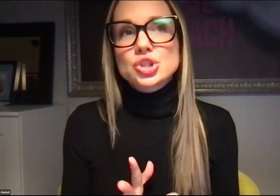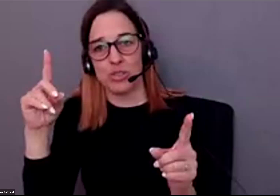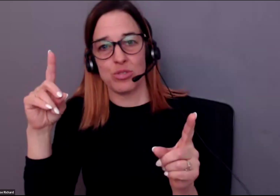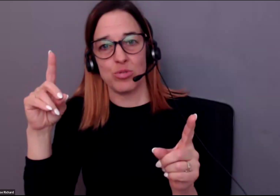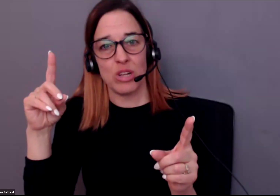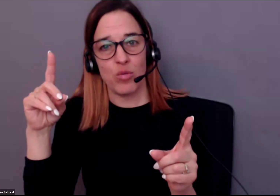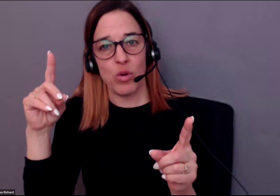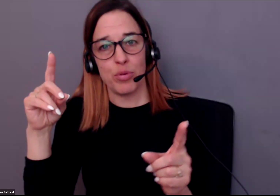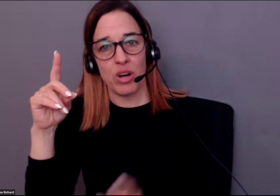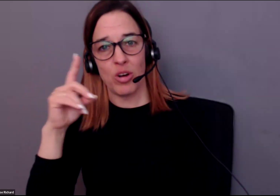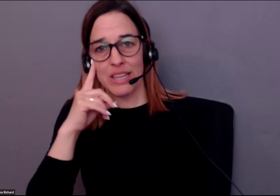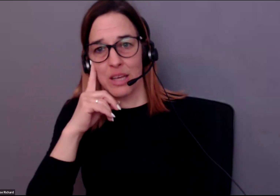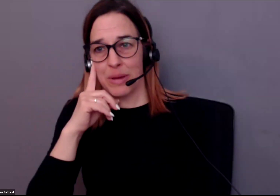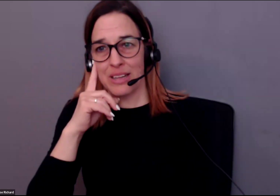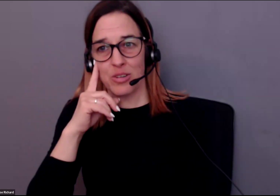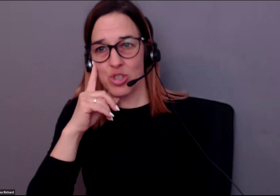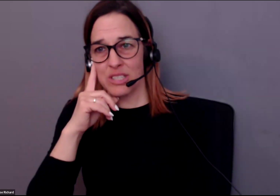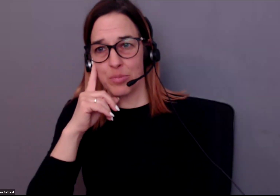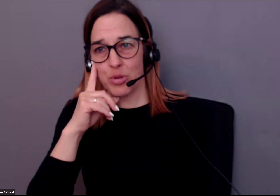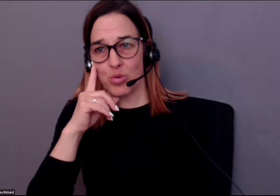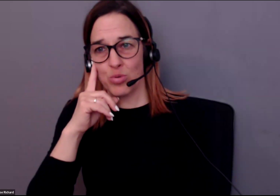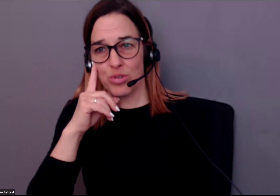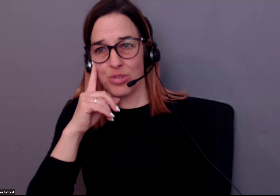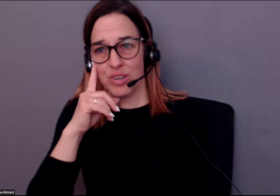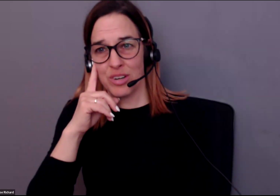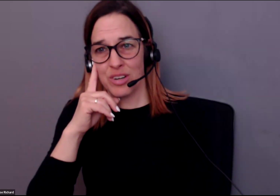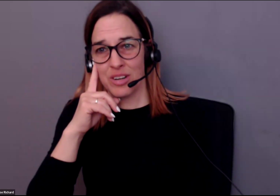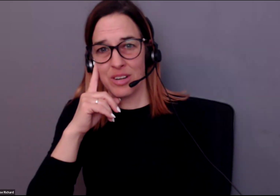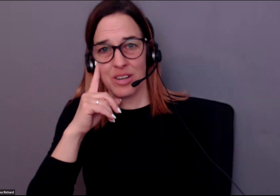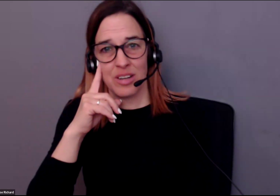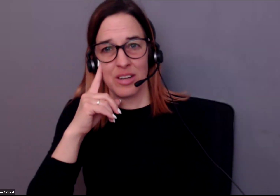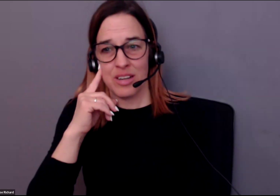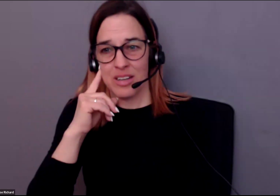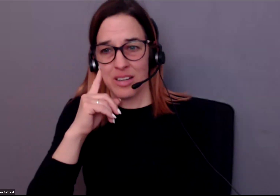Donc, moi, ce Attends, que je je... Oui, m'excuse, là, elle pardon. ne voit pas encore l'interprète. Là, je ne sais pas trop. Là,